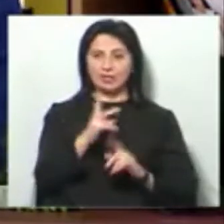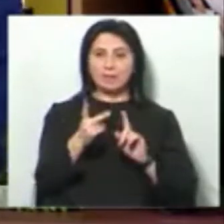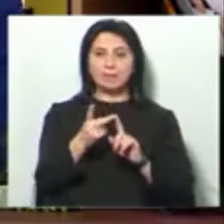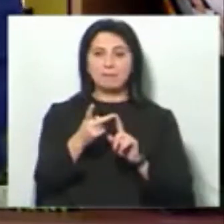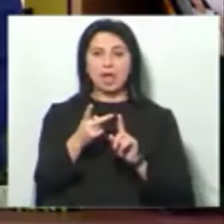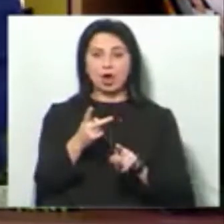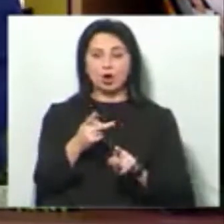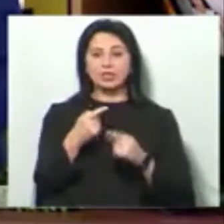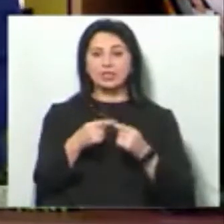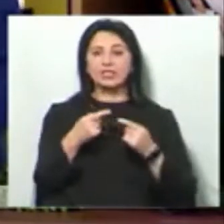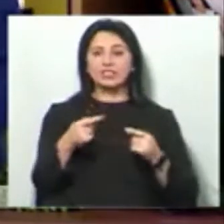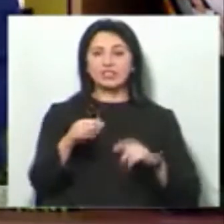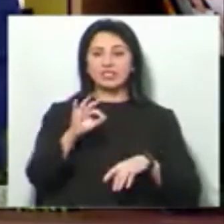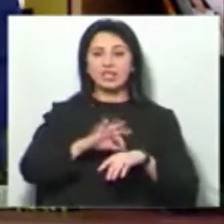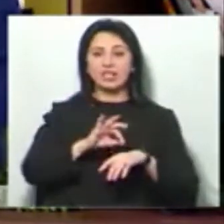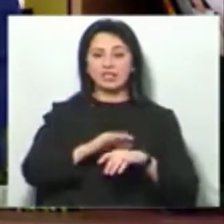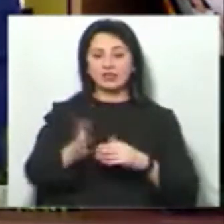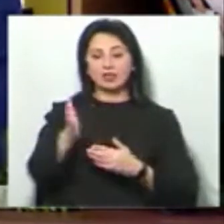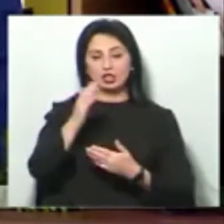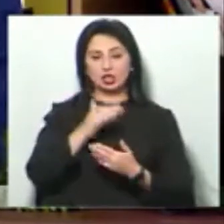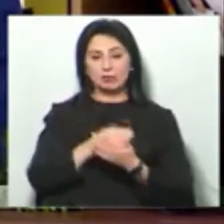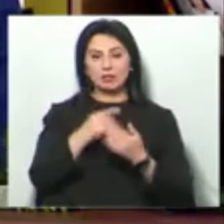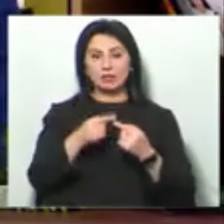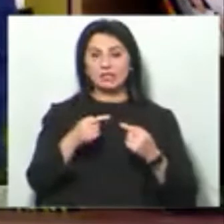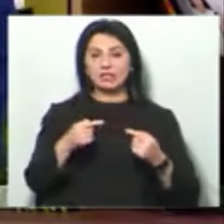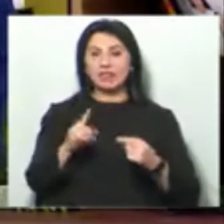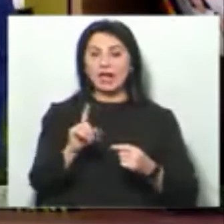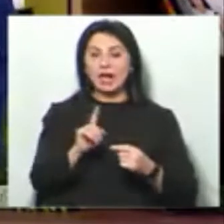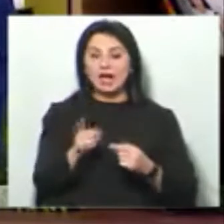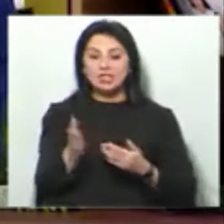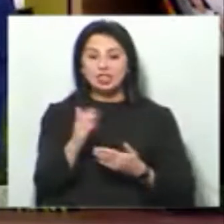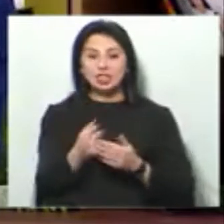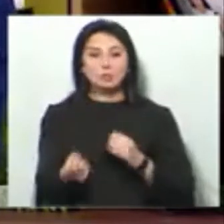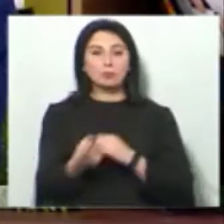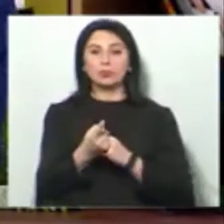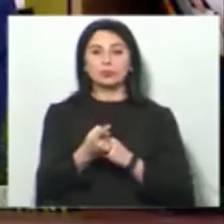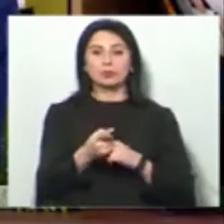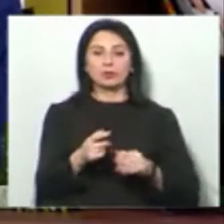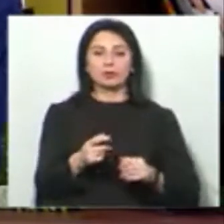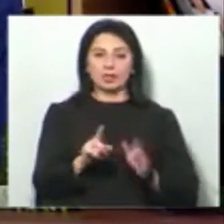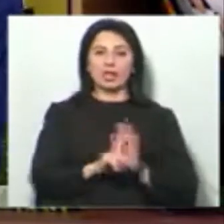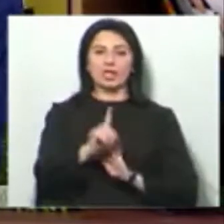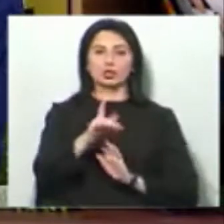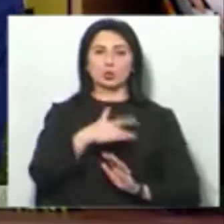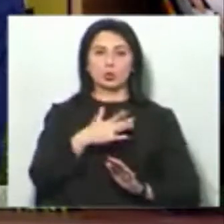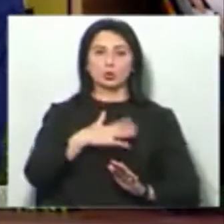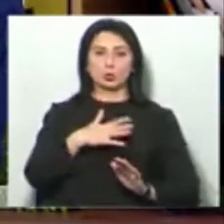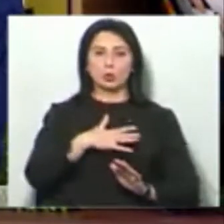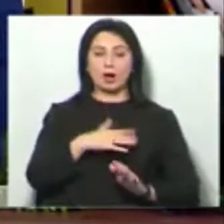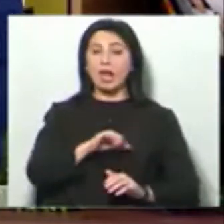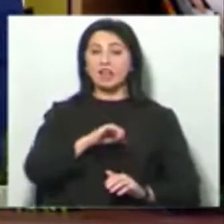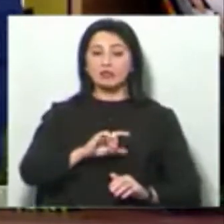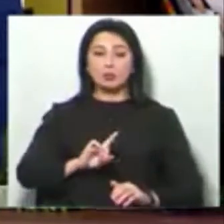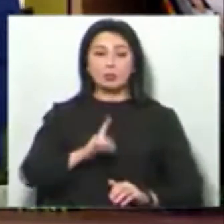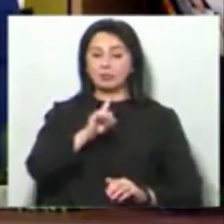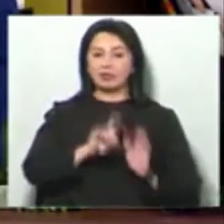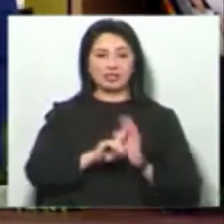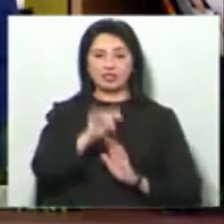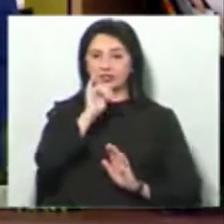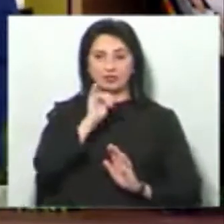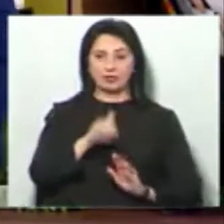და სხვადასხვა დაავადების შედეგად, სხვადასხვა რაღაცის შედეგად გამოწვეული არის. Ის შესაძლებელია, რომ